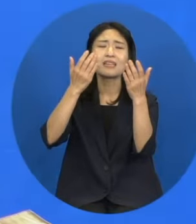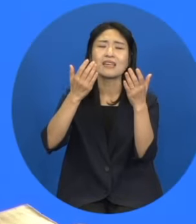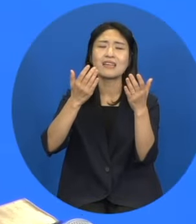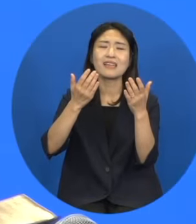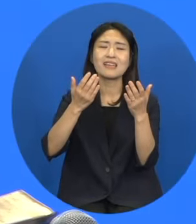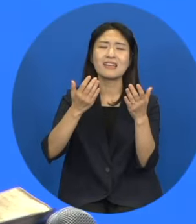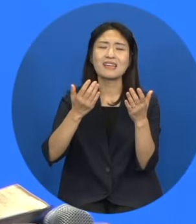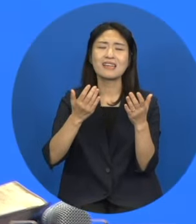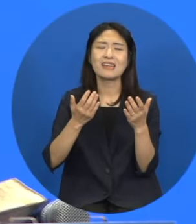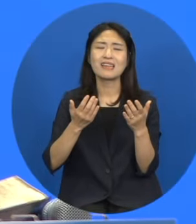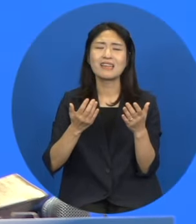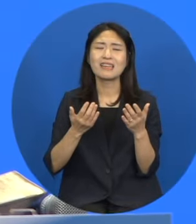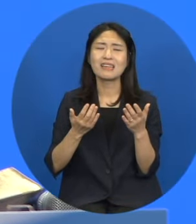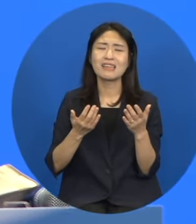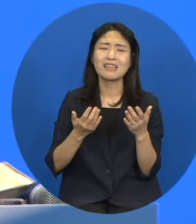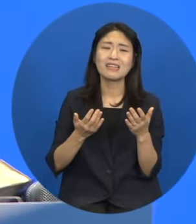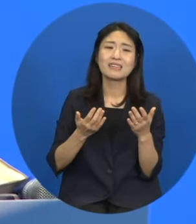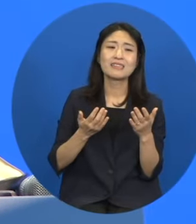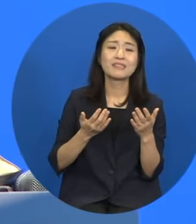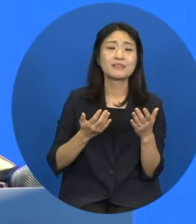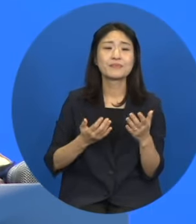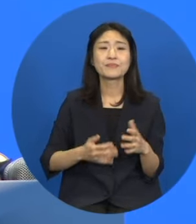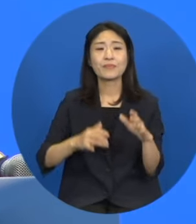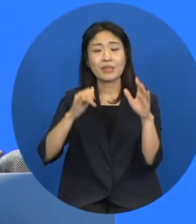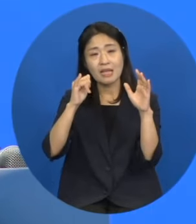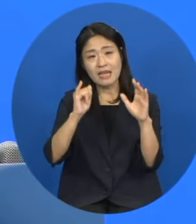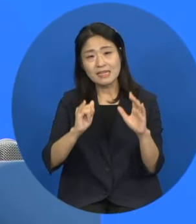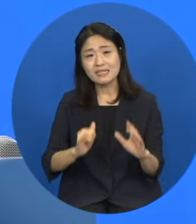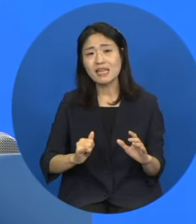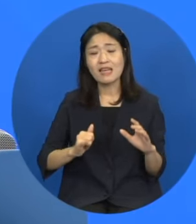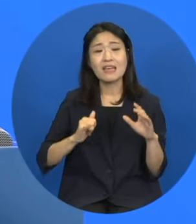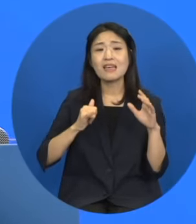지켜주시네 세상의 험한 풍파 몰아칠 때도